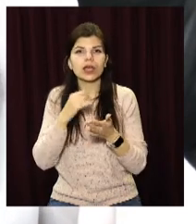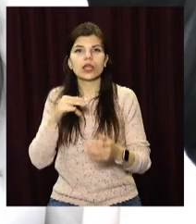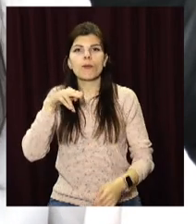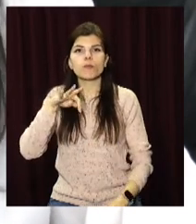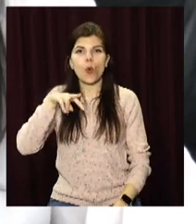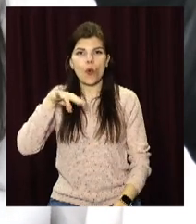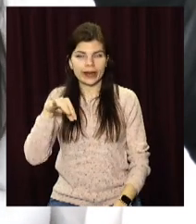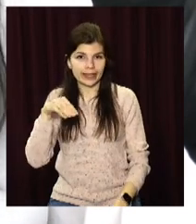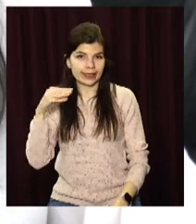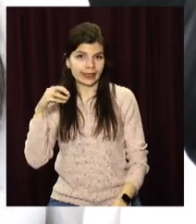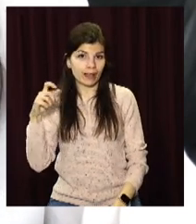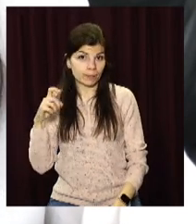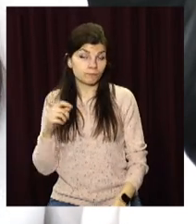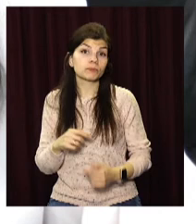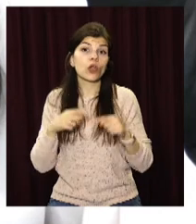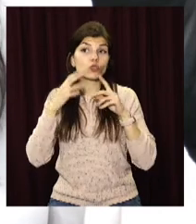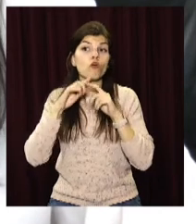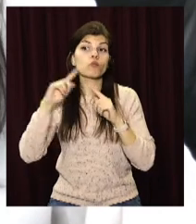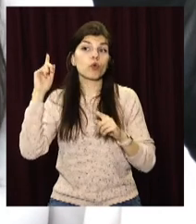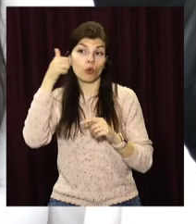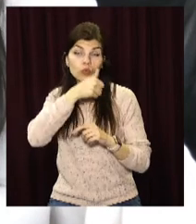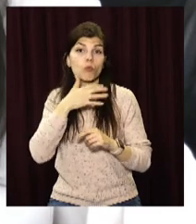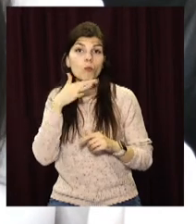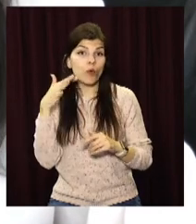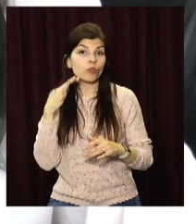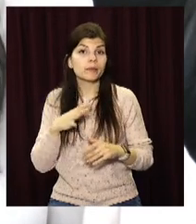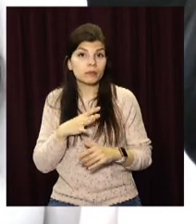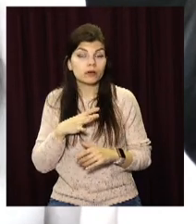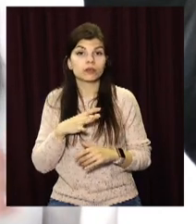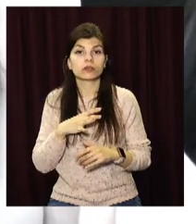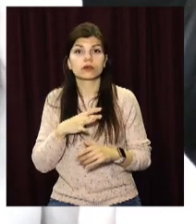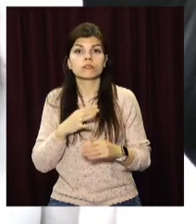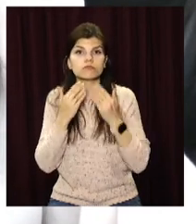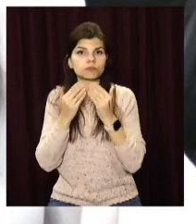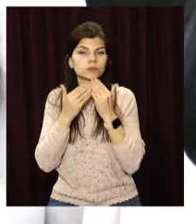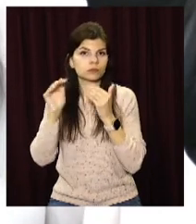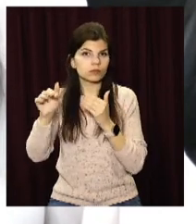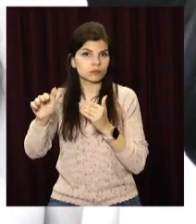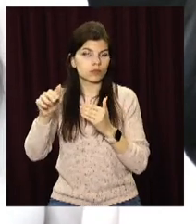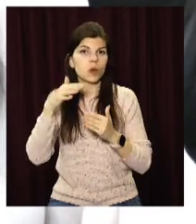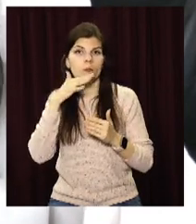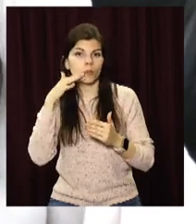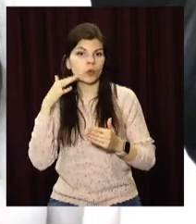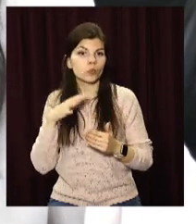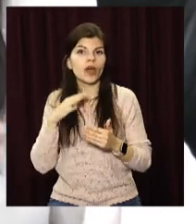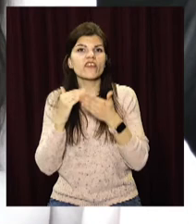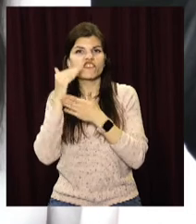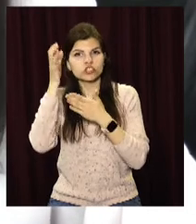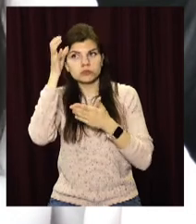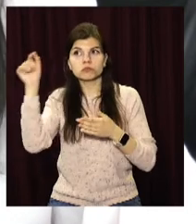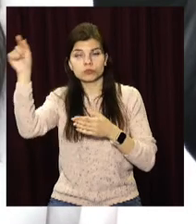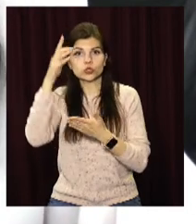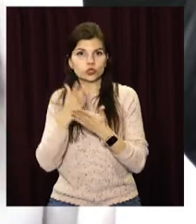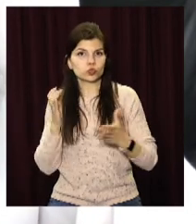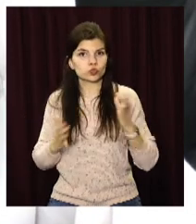політехніка. Але у минулому році дуже багато було запитів від інших вищих навчальних